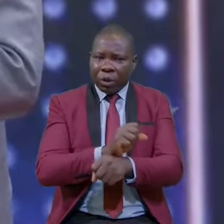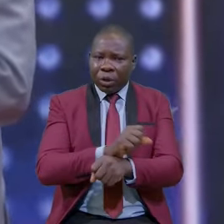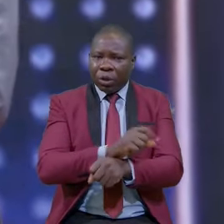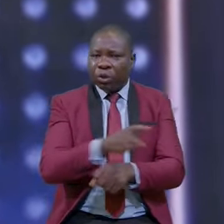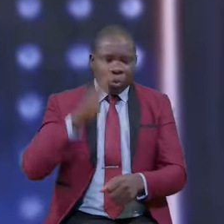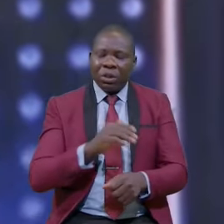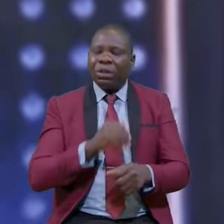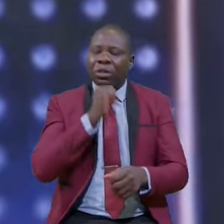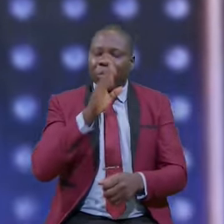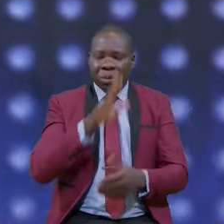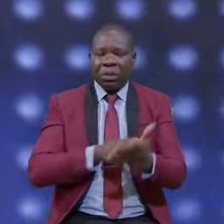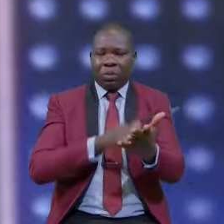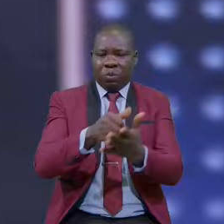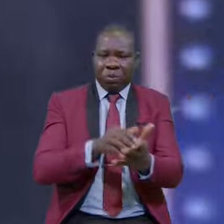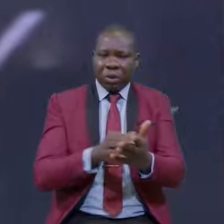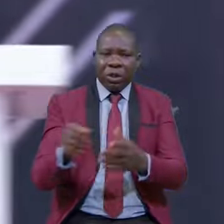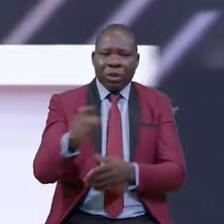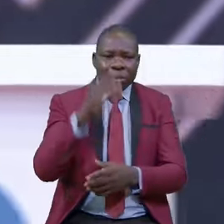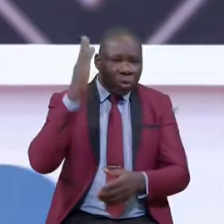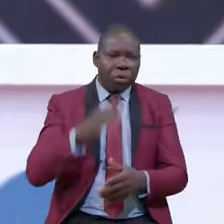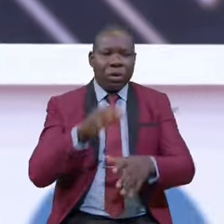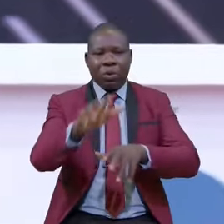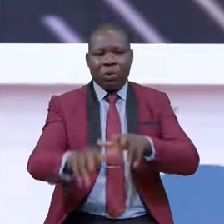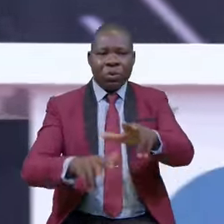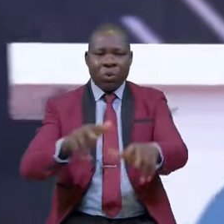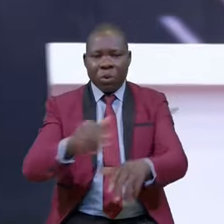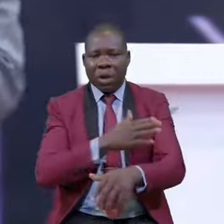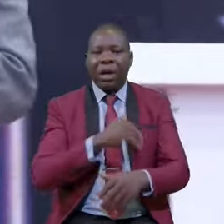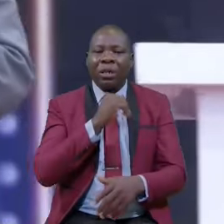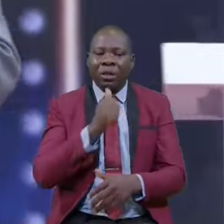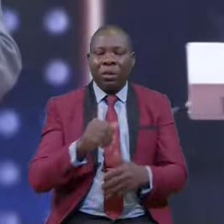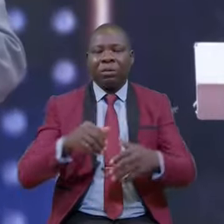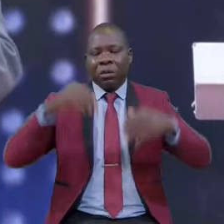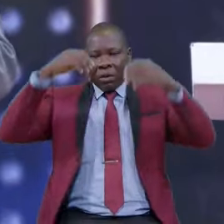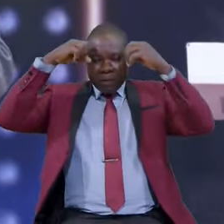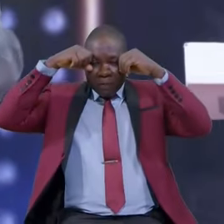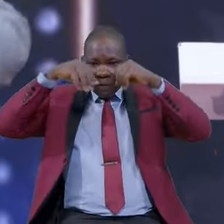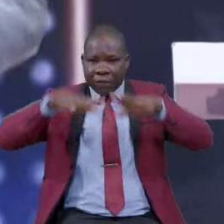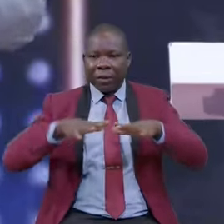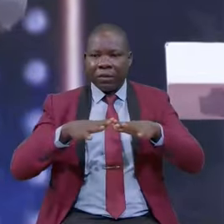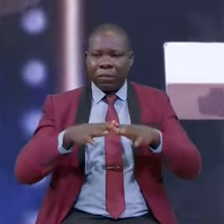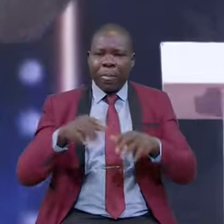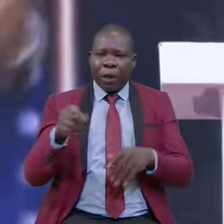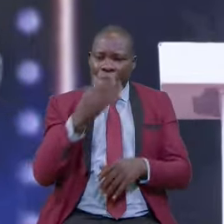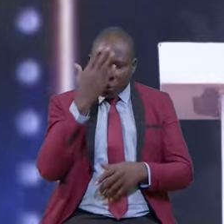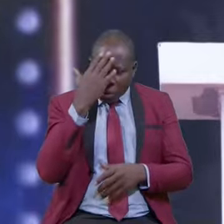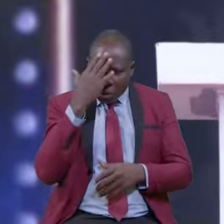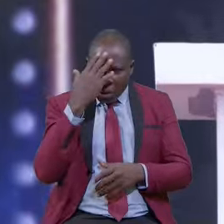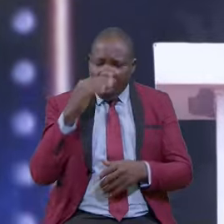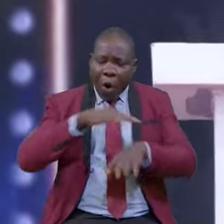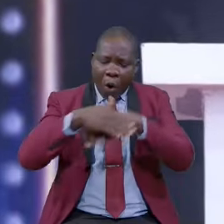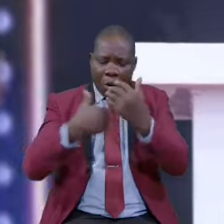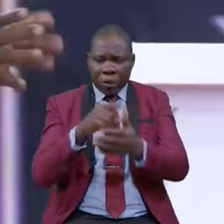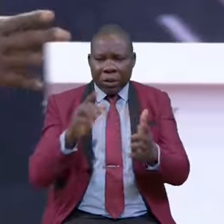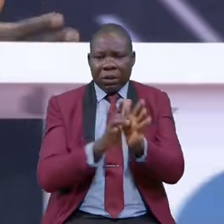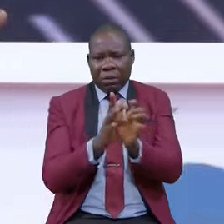marcher. Il marche et ne se fatigue point. Vous voyez tous les passages. Je pouvais lire tous